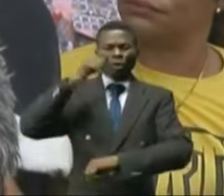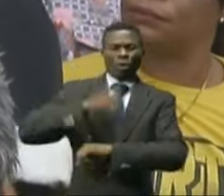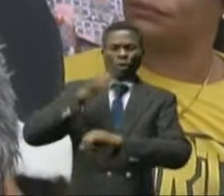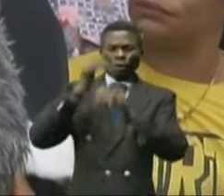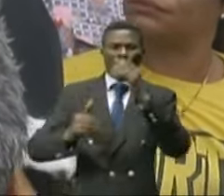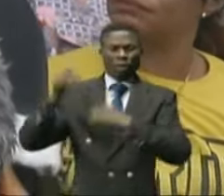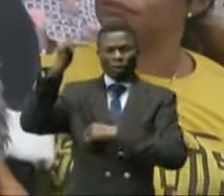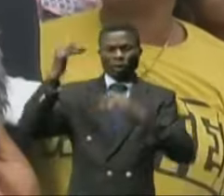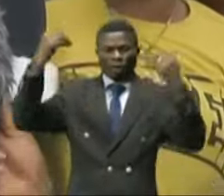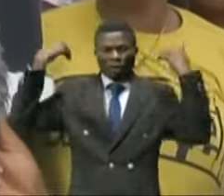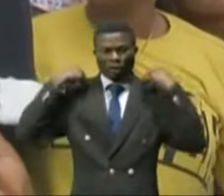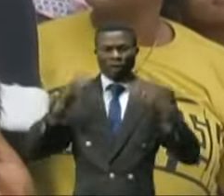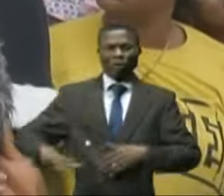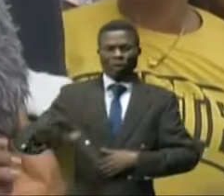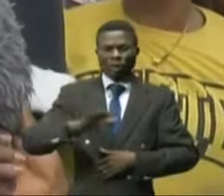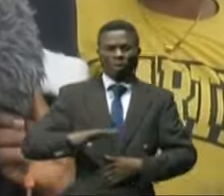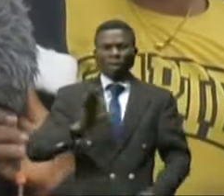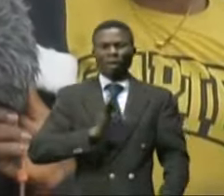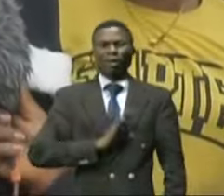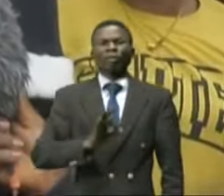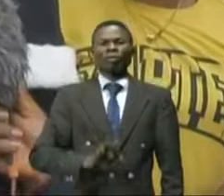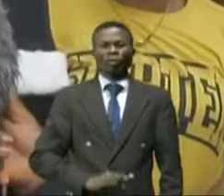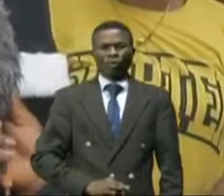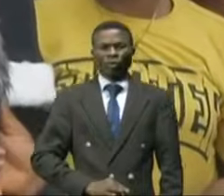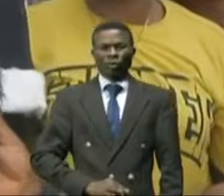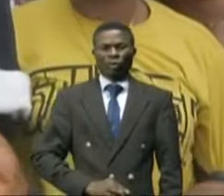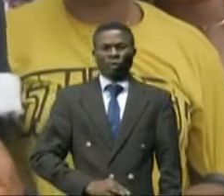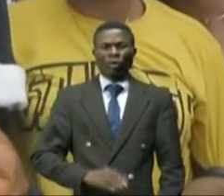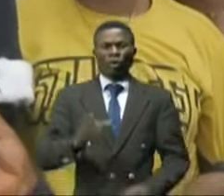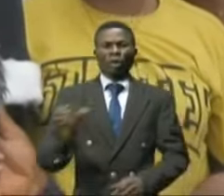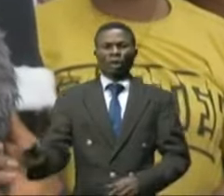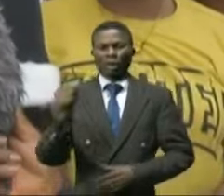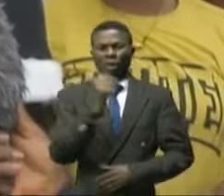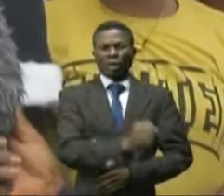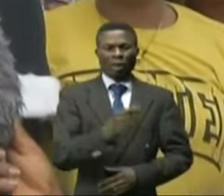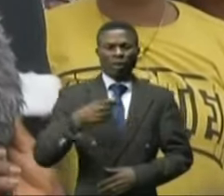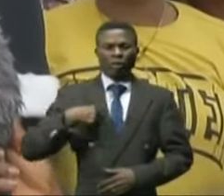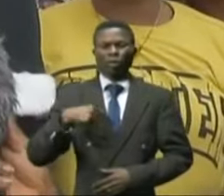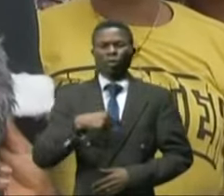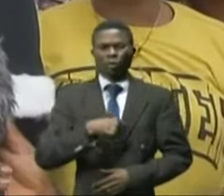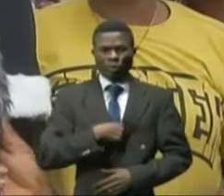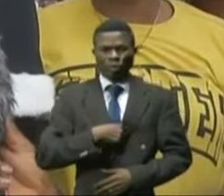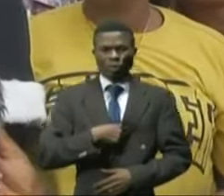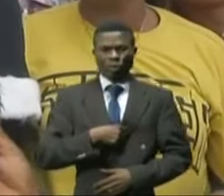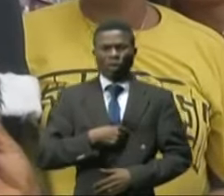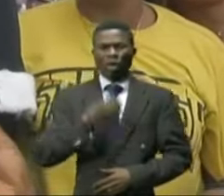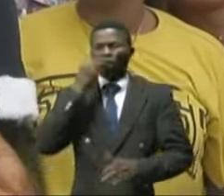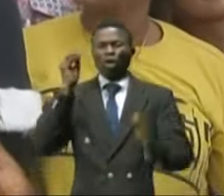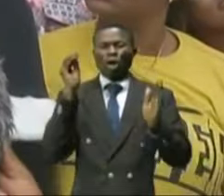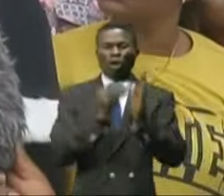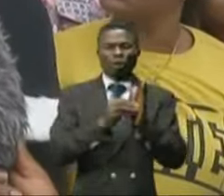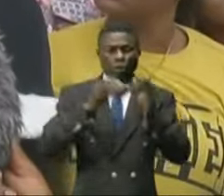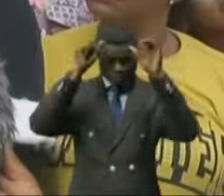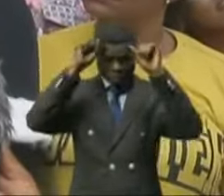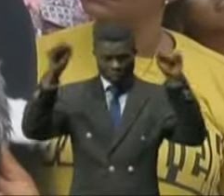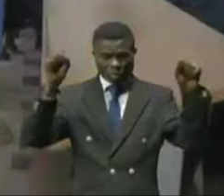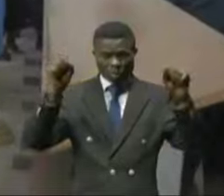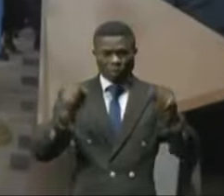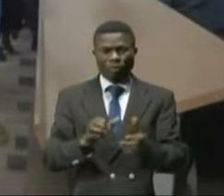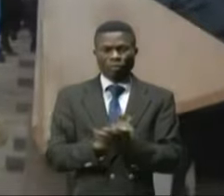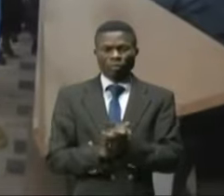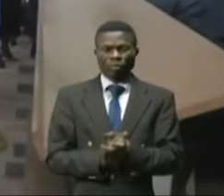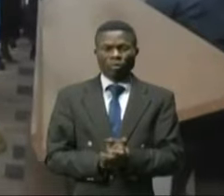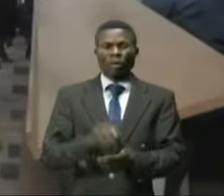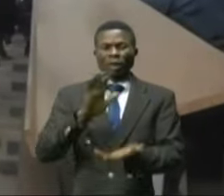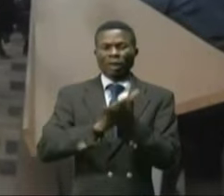chef de l'État, Félix Tshisekedi Tshilombo, qui nous avait nommés par une ordonnance présidentielle, nommant